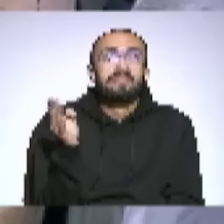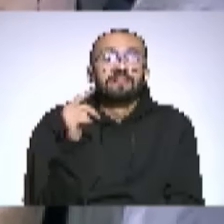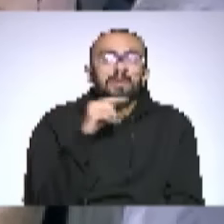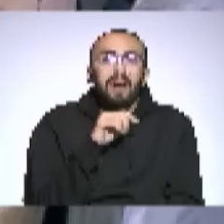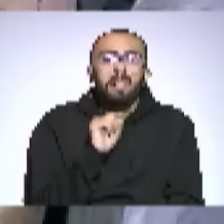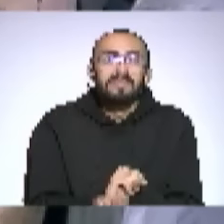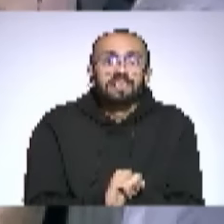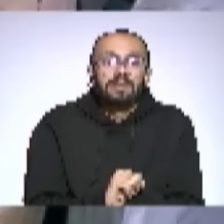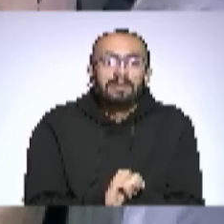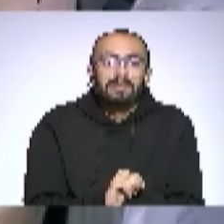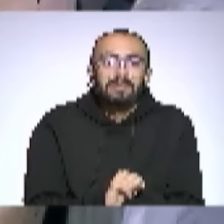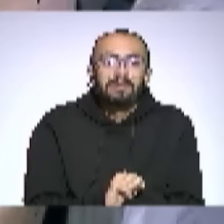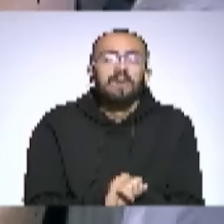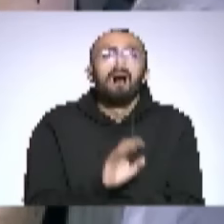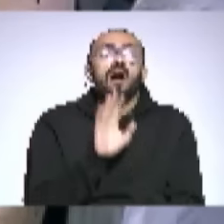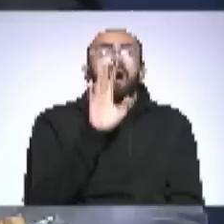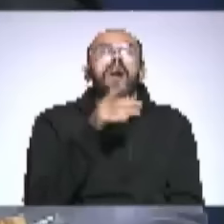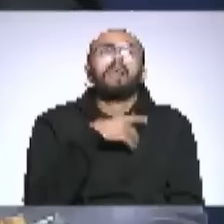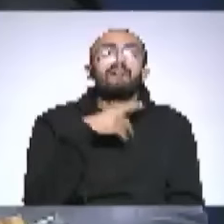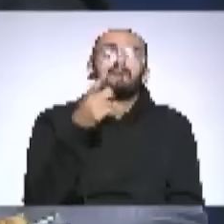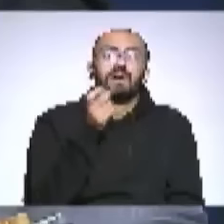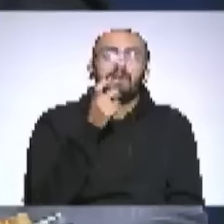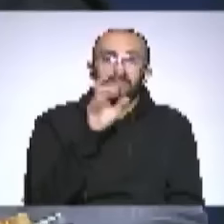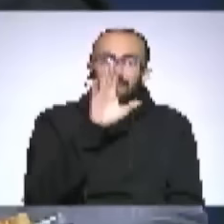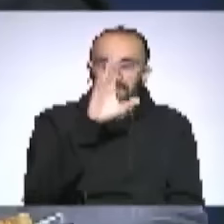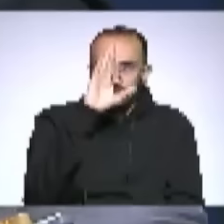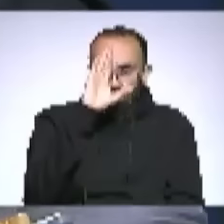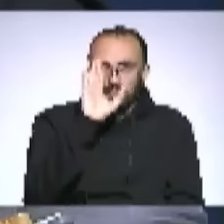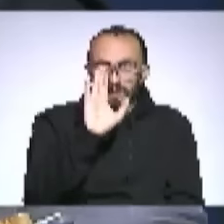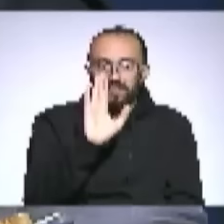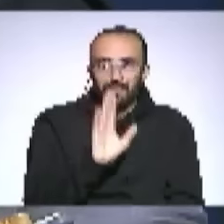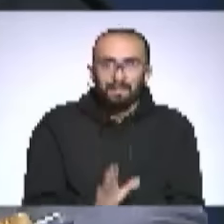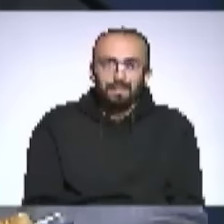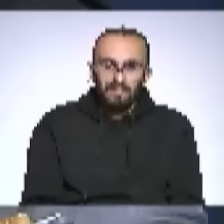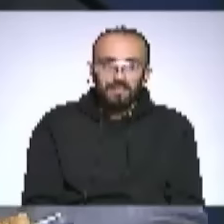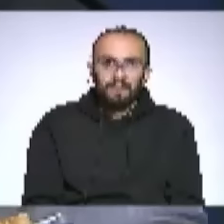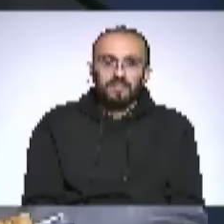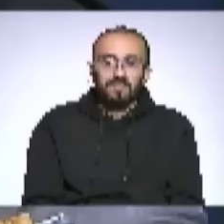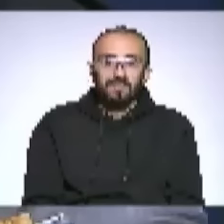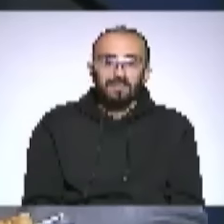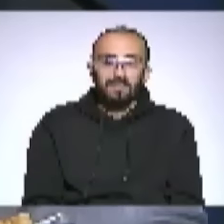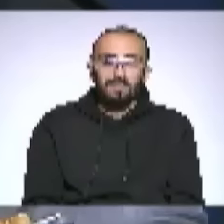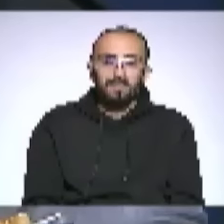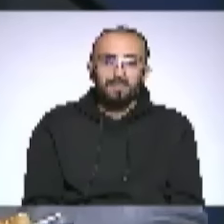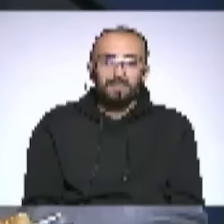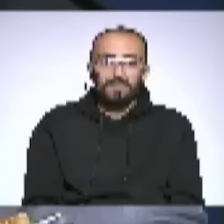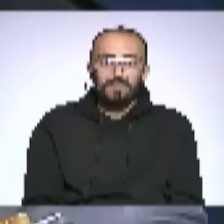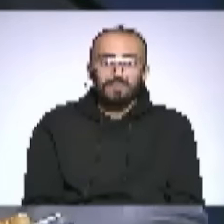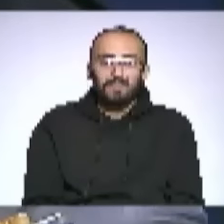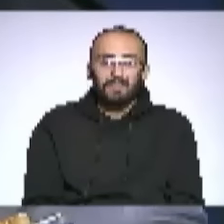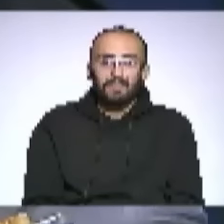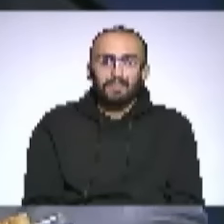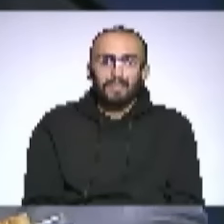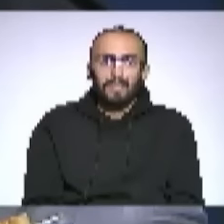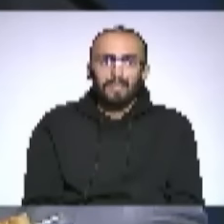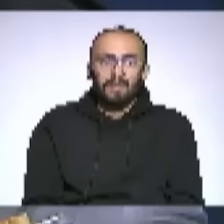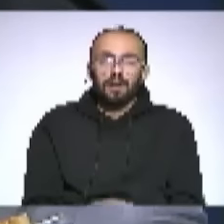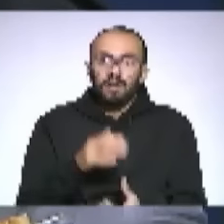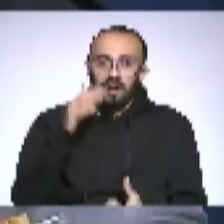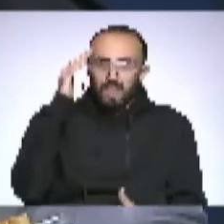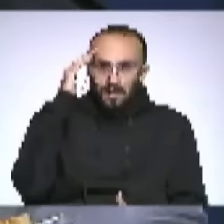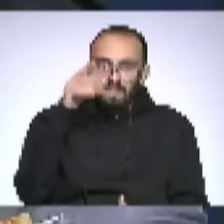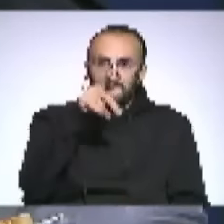اه انا فهمت حضرتك انا بشكرك العاف يا سيدنا اولا بشكرك ربنا يخليك انك خفت